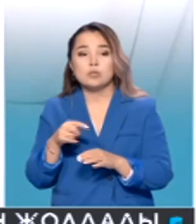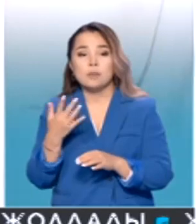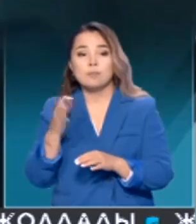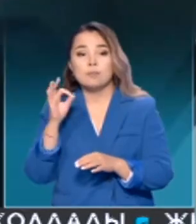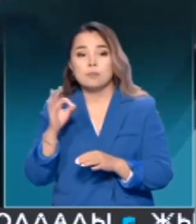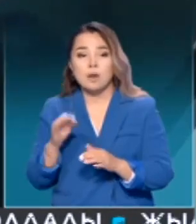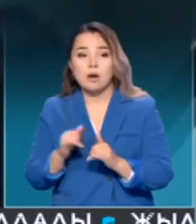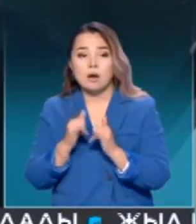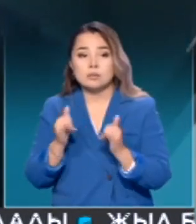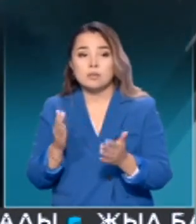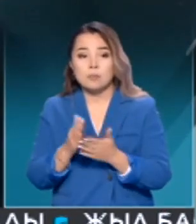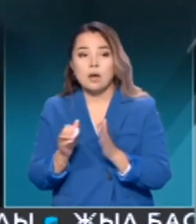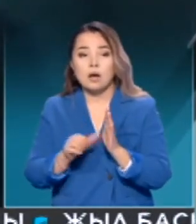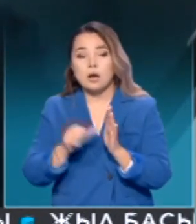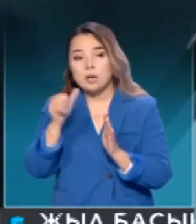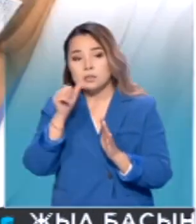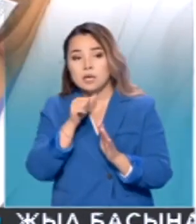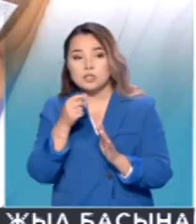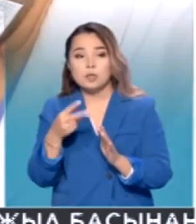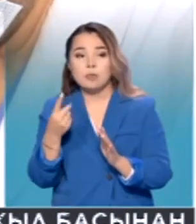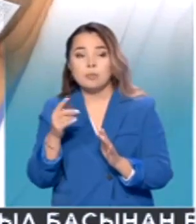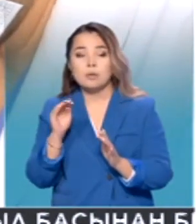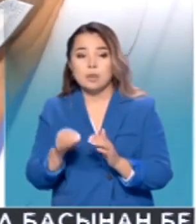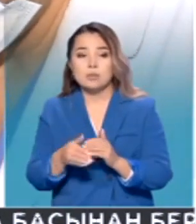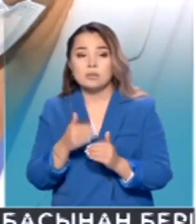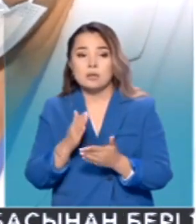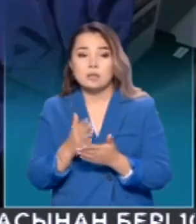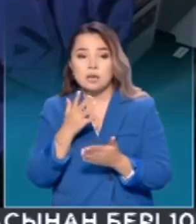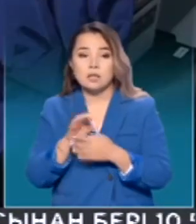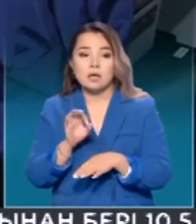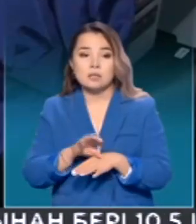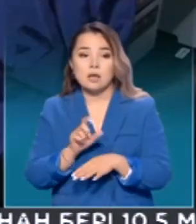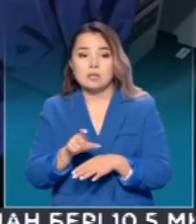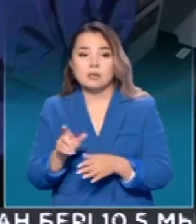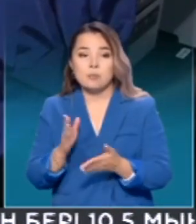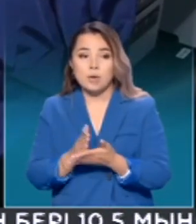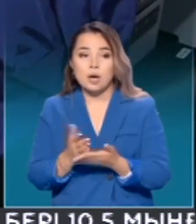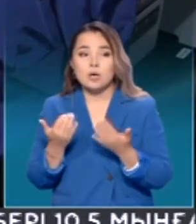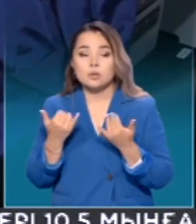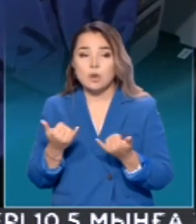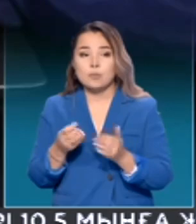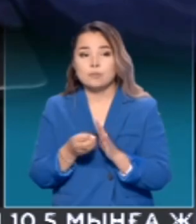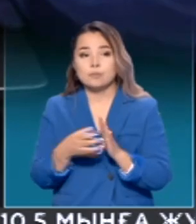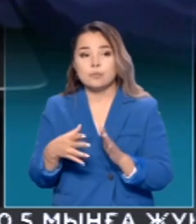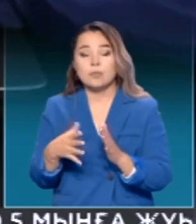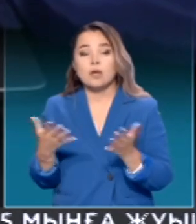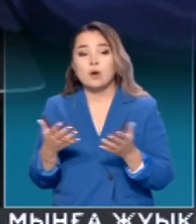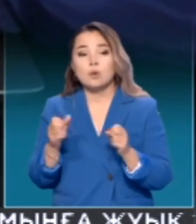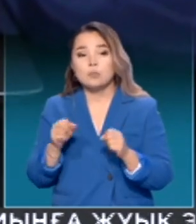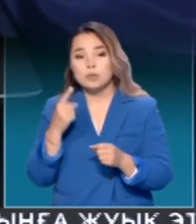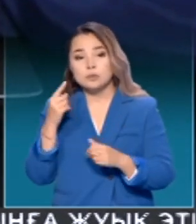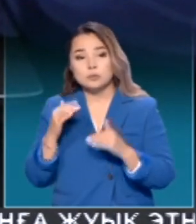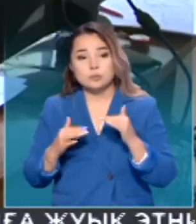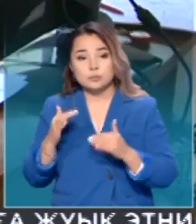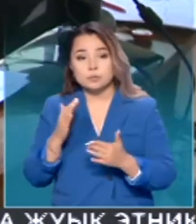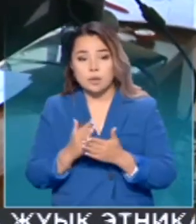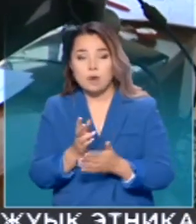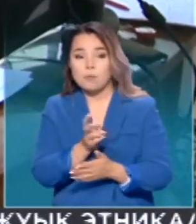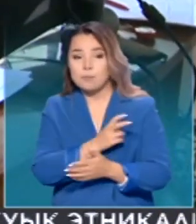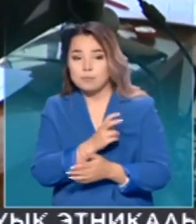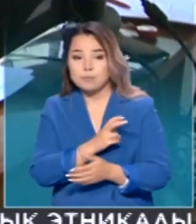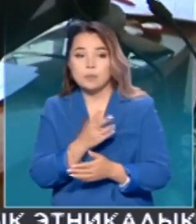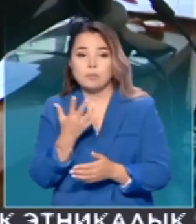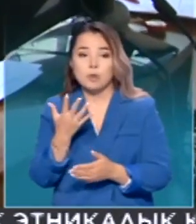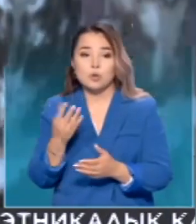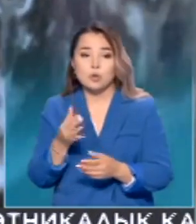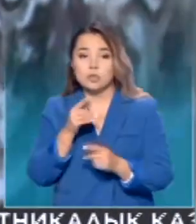артып отыр. Соңғы 6 айда 21 мың адам қатерлі дертке шалдыққан. Айта кетейік, онкологияға қандай да бір күдік болса, дәрігерлер